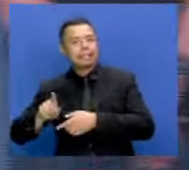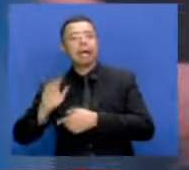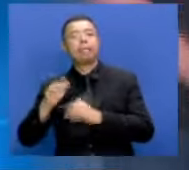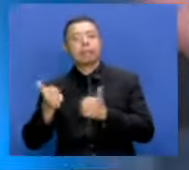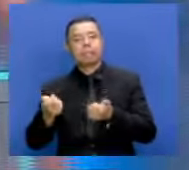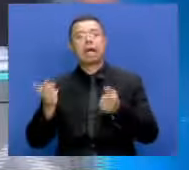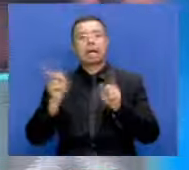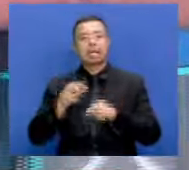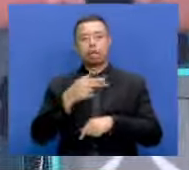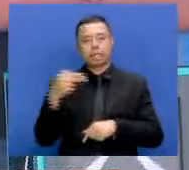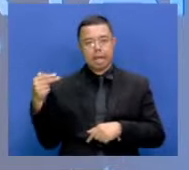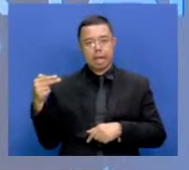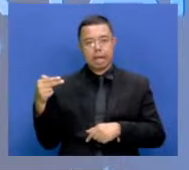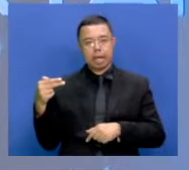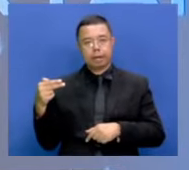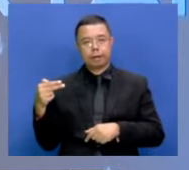terwujud.